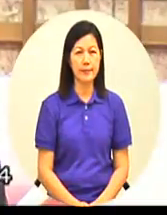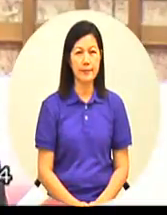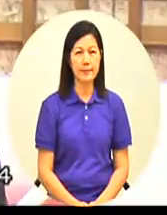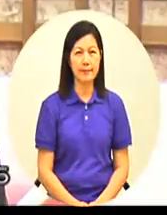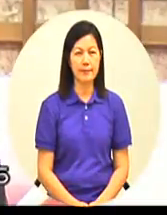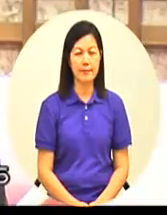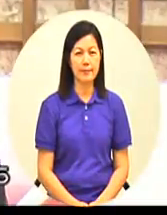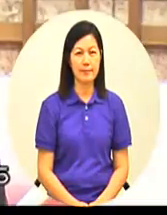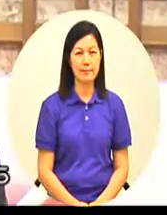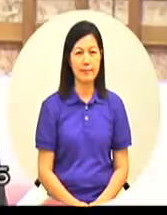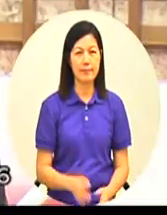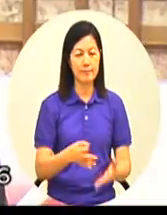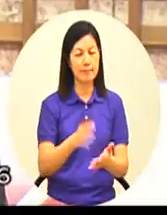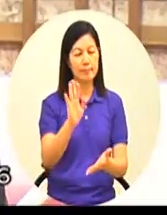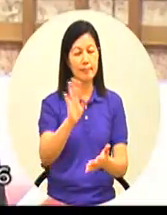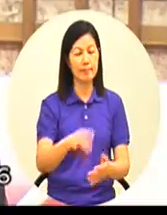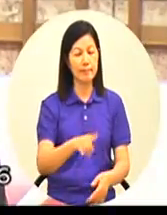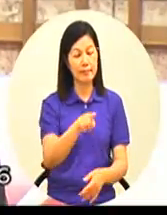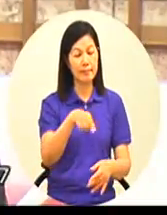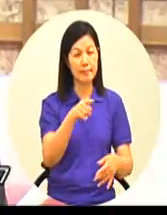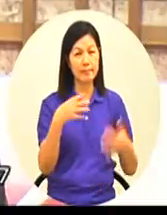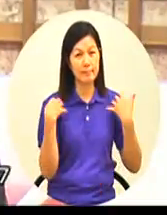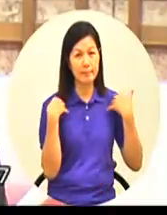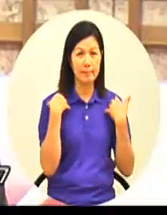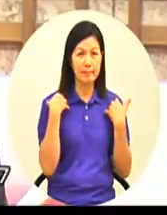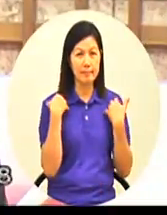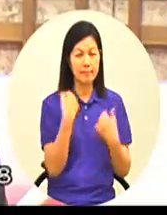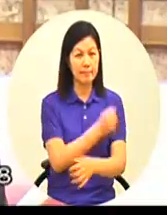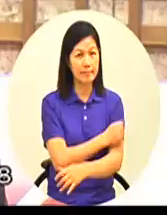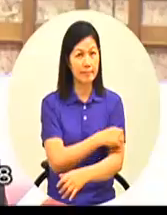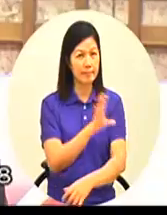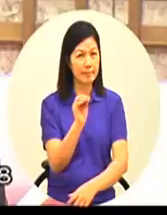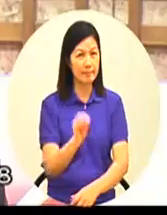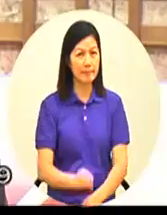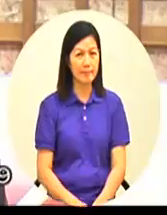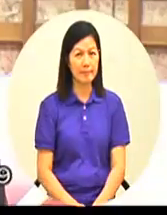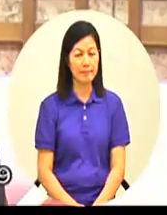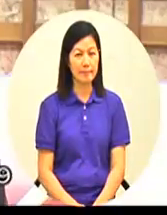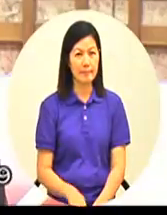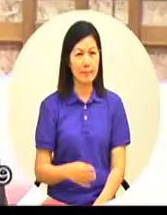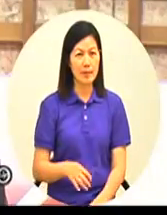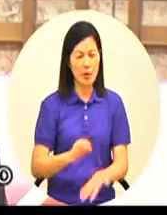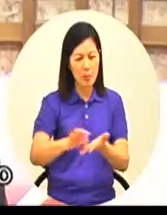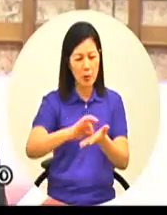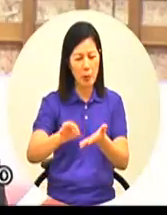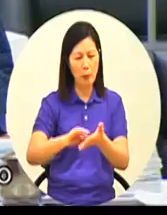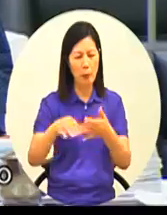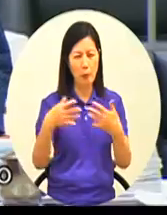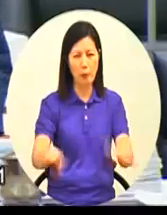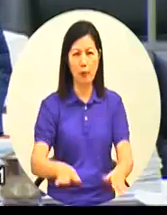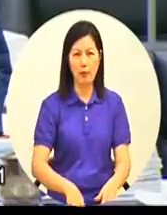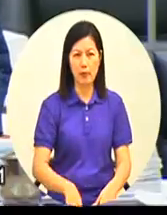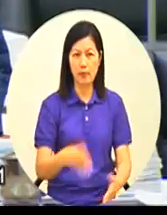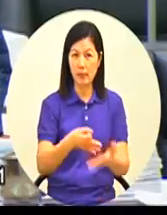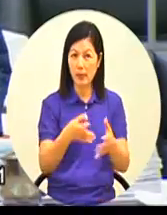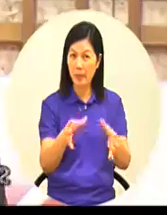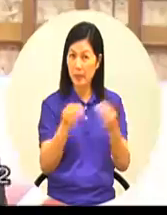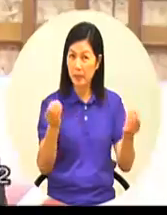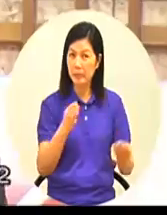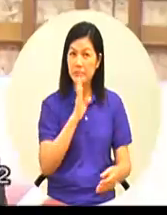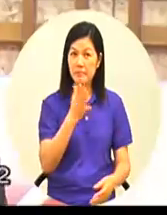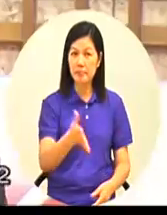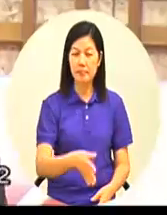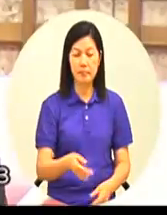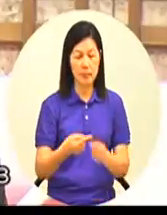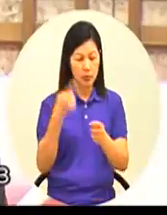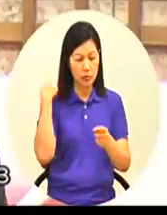为什么不报名？你们太忙了吗？你们累了吗？ 因为 我们花了那么多的预算，不用报名吗？ 没有，因为去年是